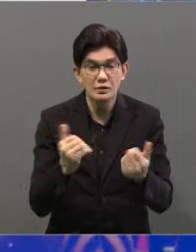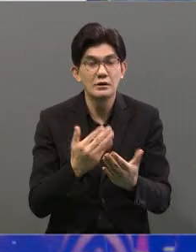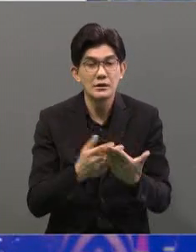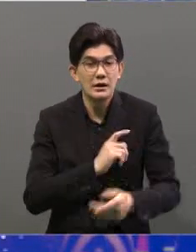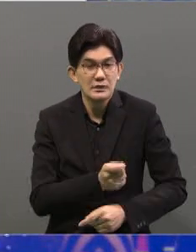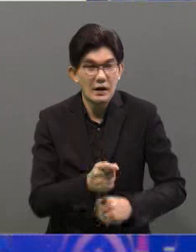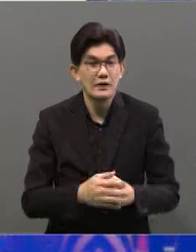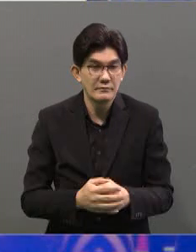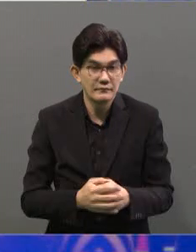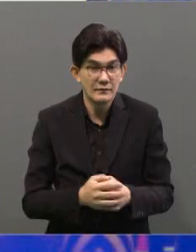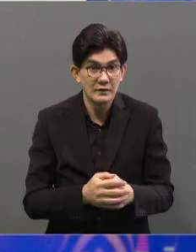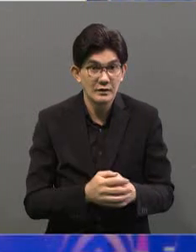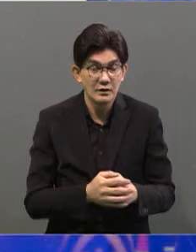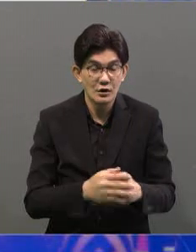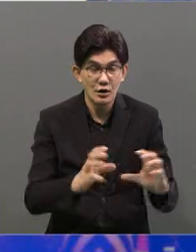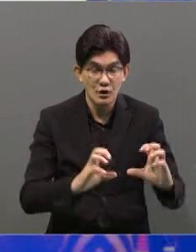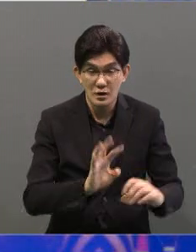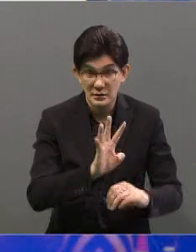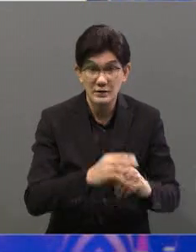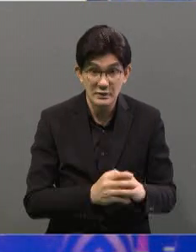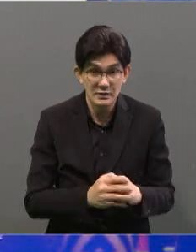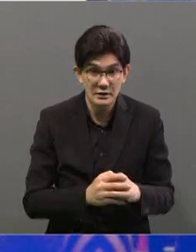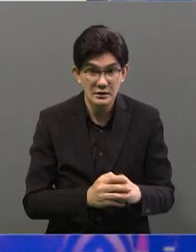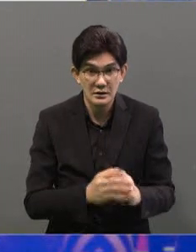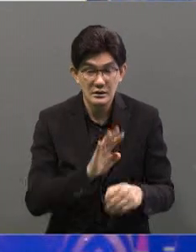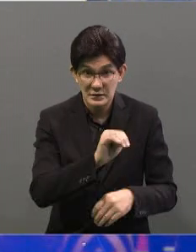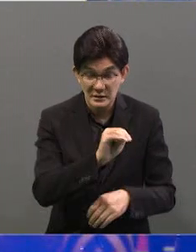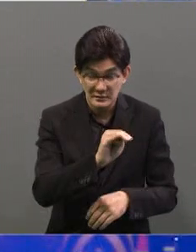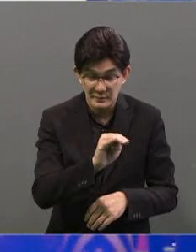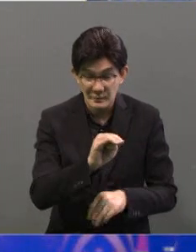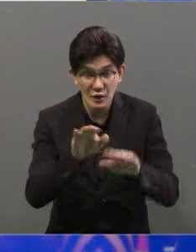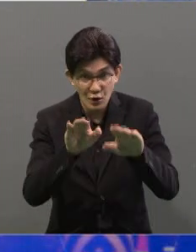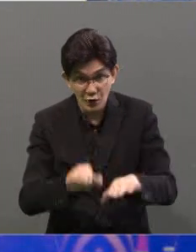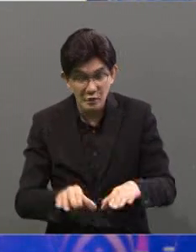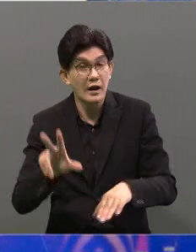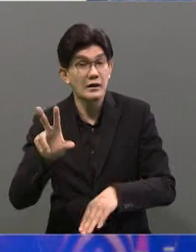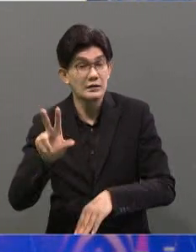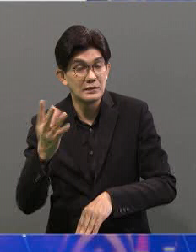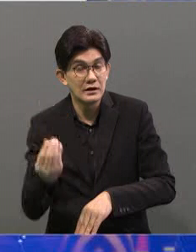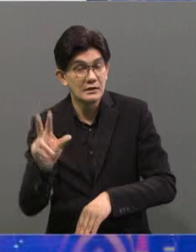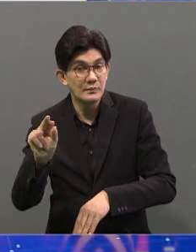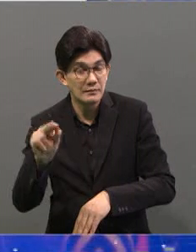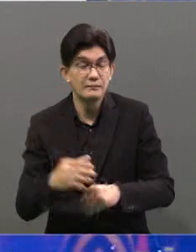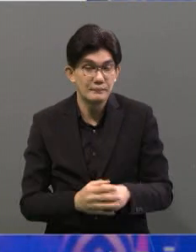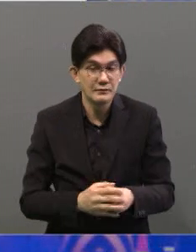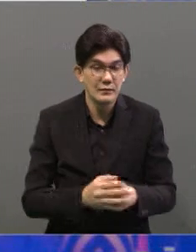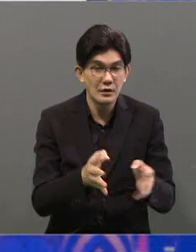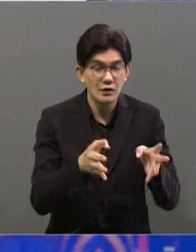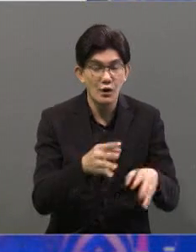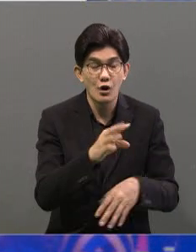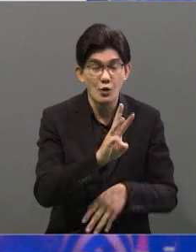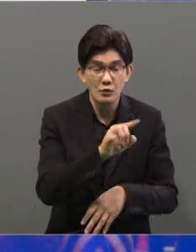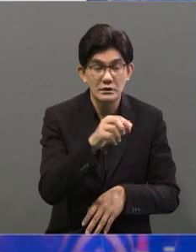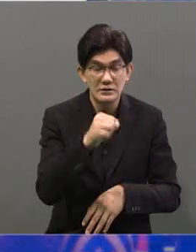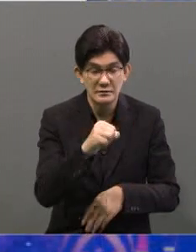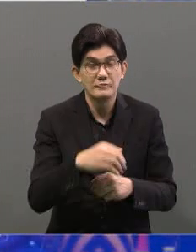จ่ายในราคานี้สำหรับรถ4ล้อเนี่ยปกติจะต้องจ่าย40บาทเขาลด10บาทก็เหลือ30บาทรถ6ล้อถึง10